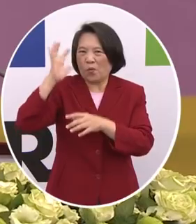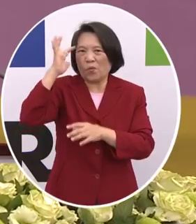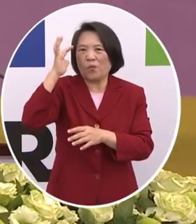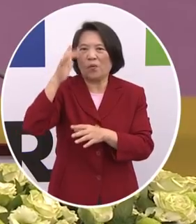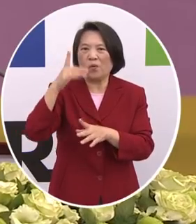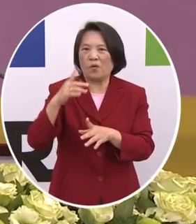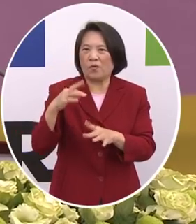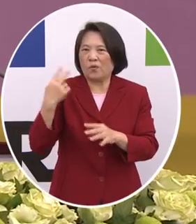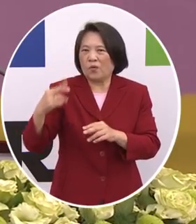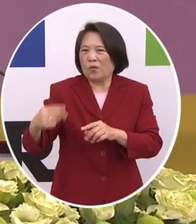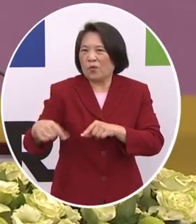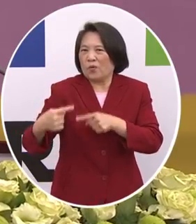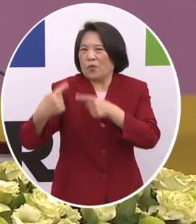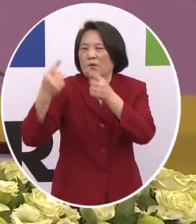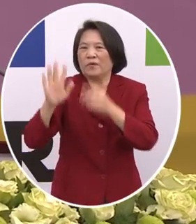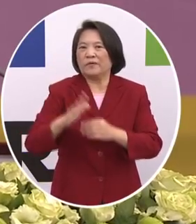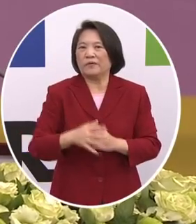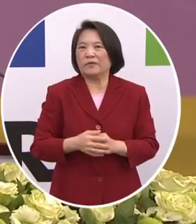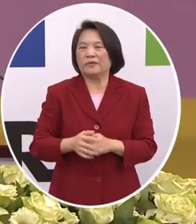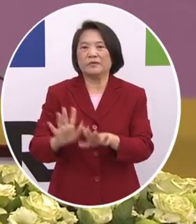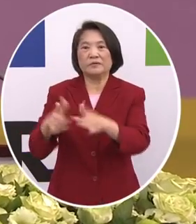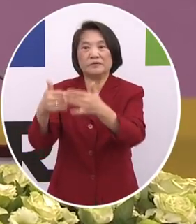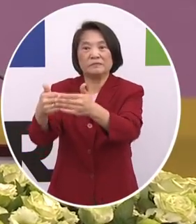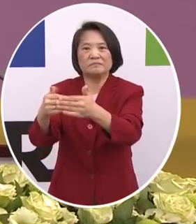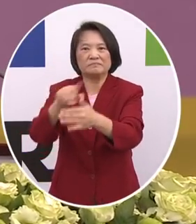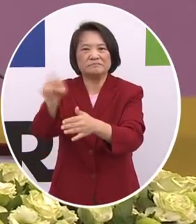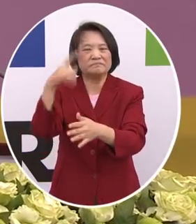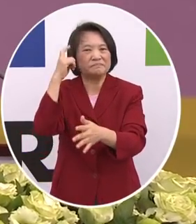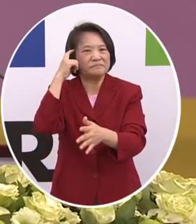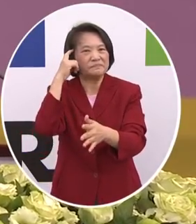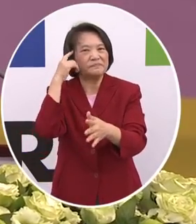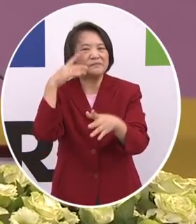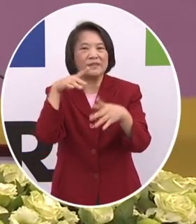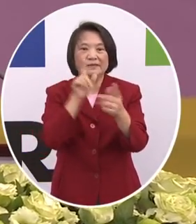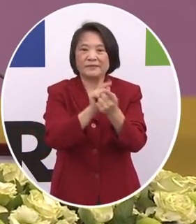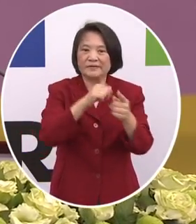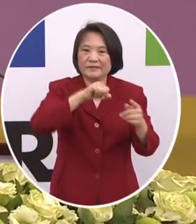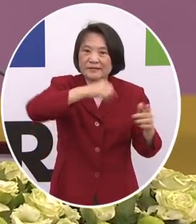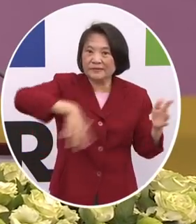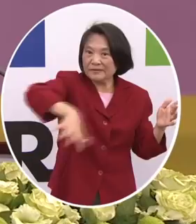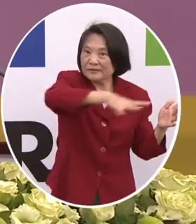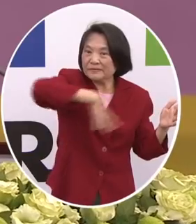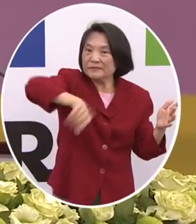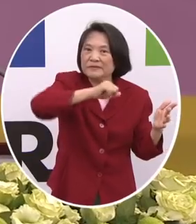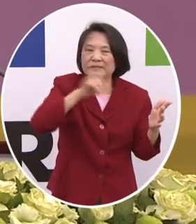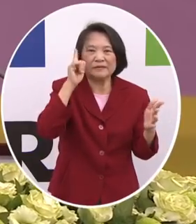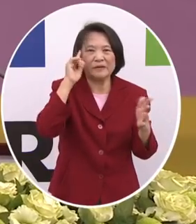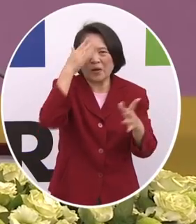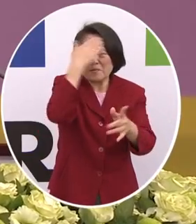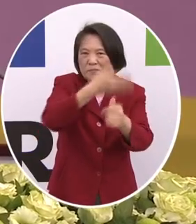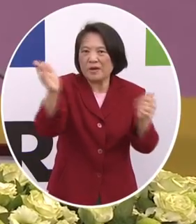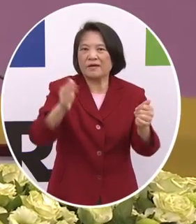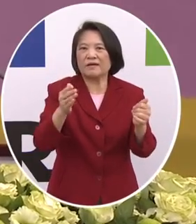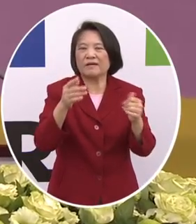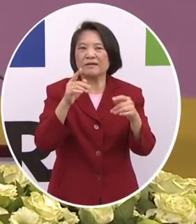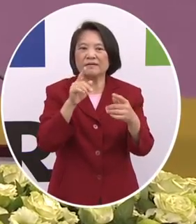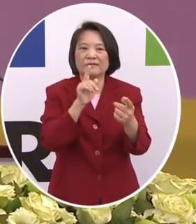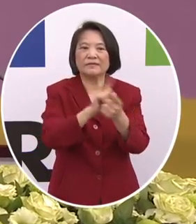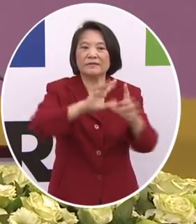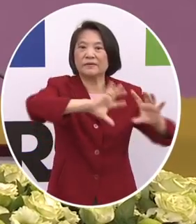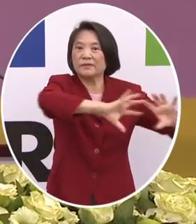高，中国试图挑战区域现状的作为已经引起国际社